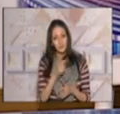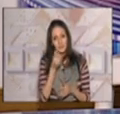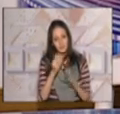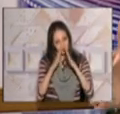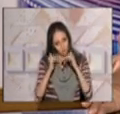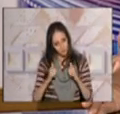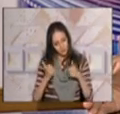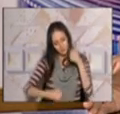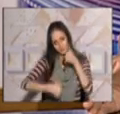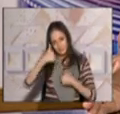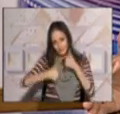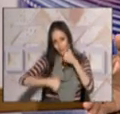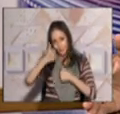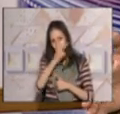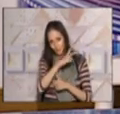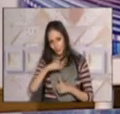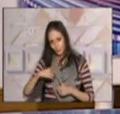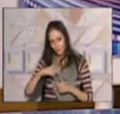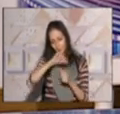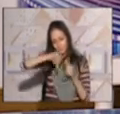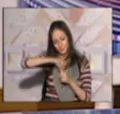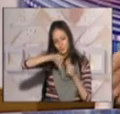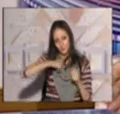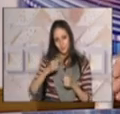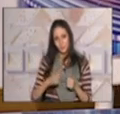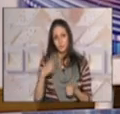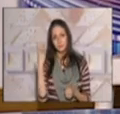اللي كانت دورتها الأولى في 2019، ثم الدورة الثانية